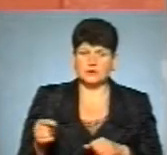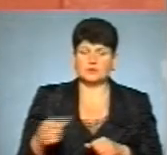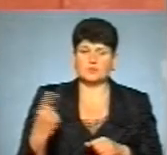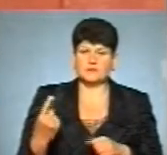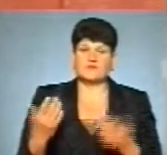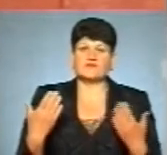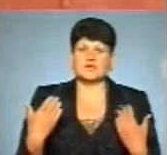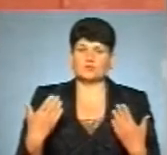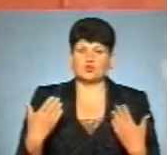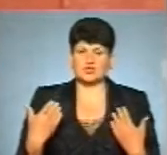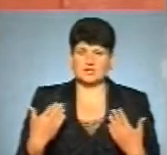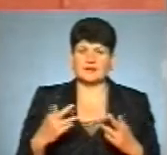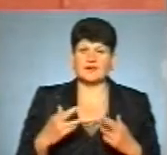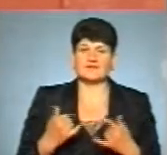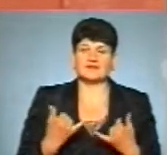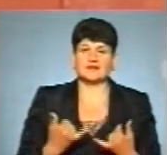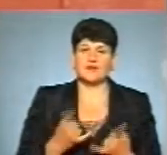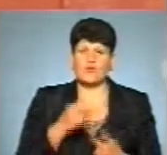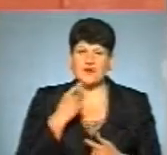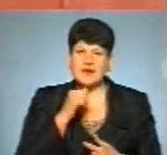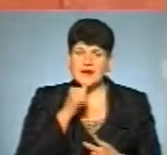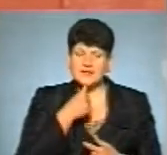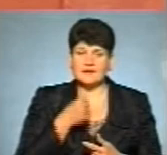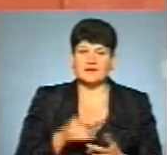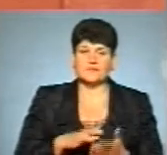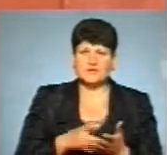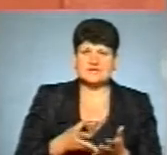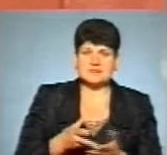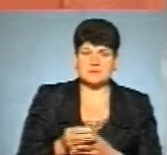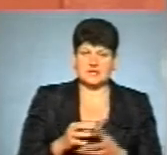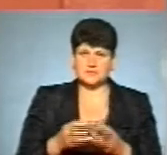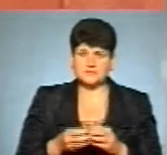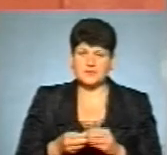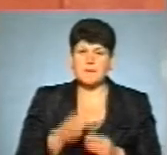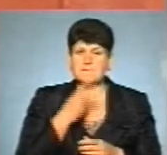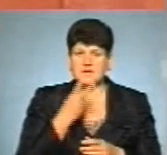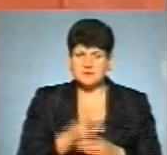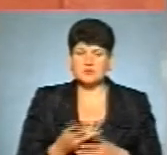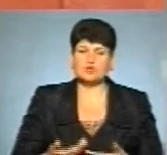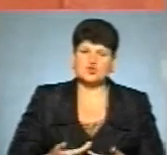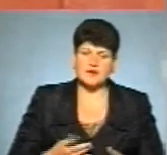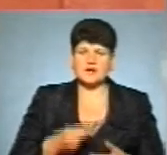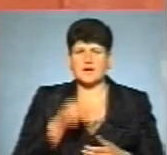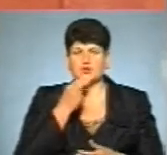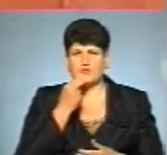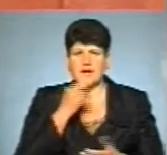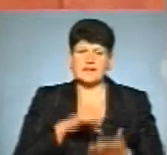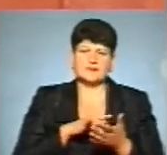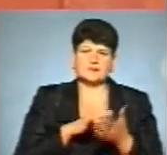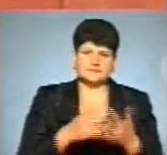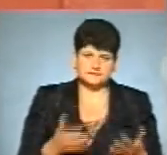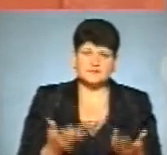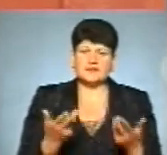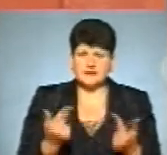відпочити, як ви кажете, для лінивих туристів, тільки заплатити одну єдину суму. Тобто передбачалося і проживання, і харчування, і екскурсійні.